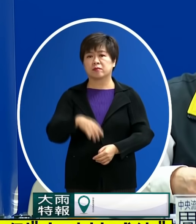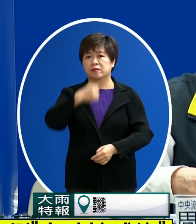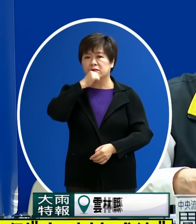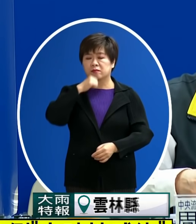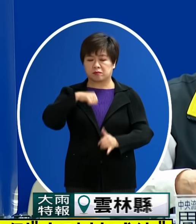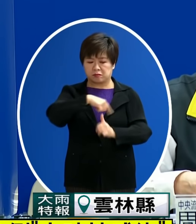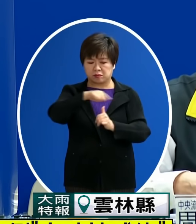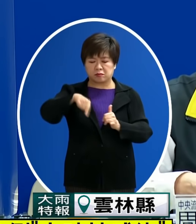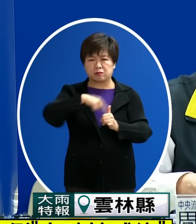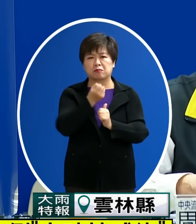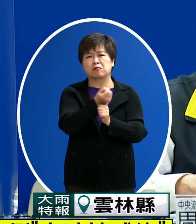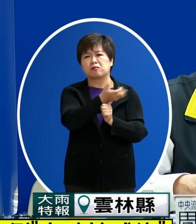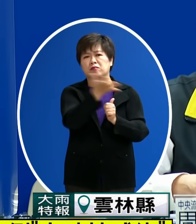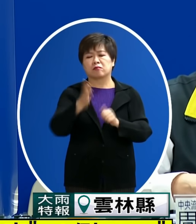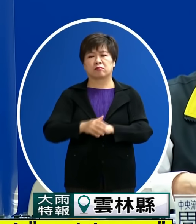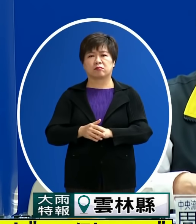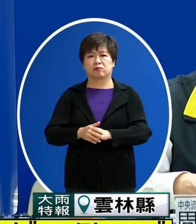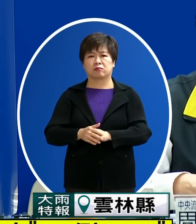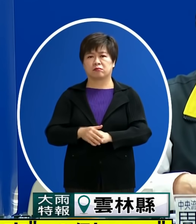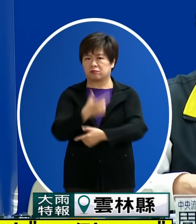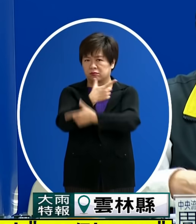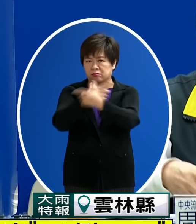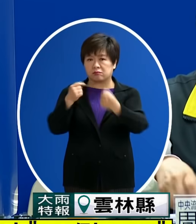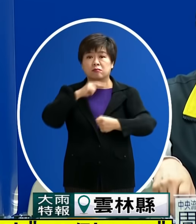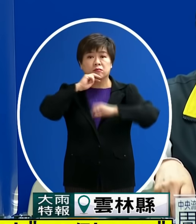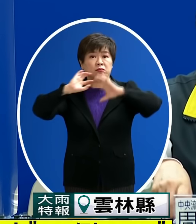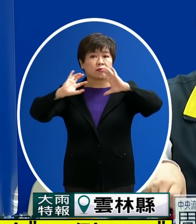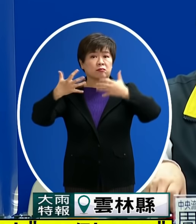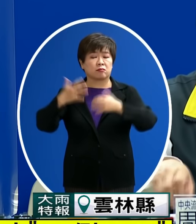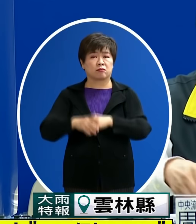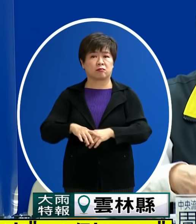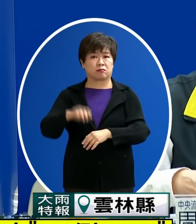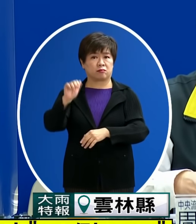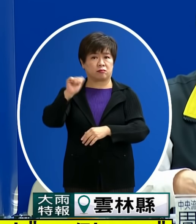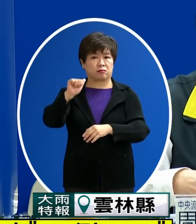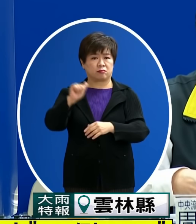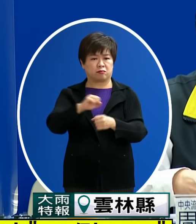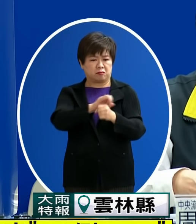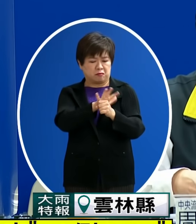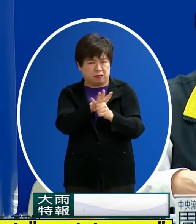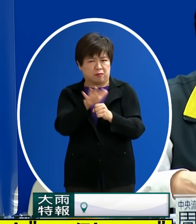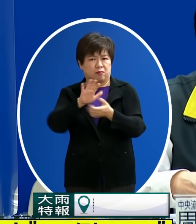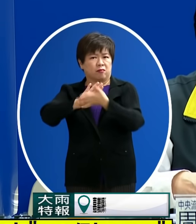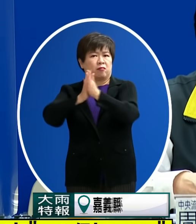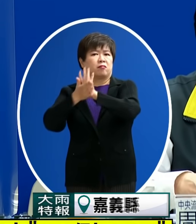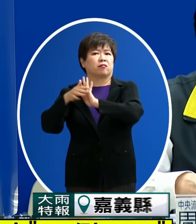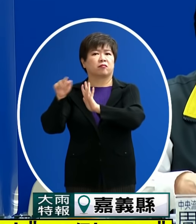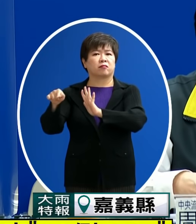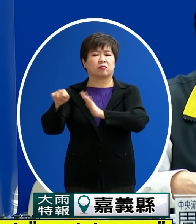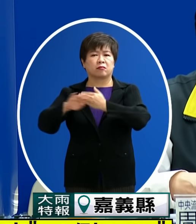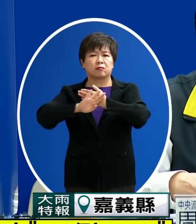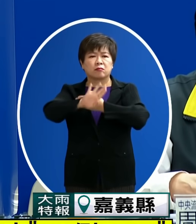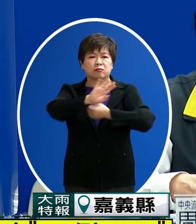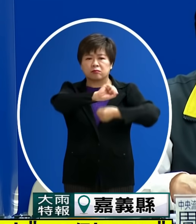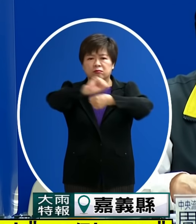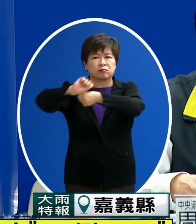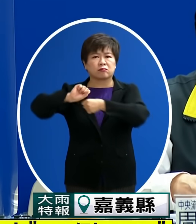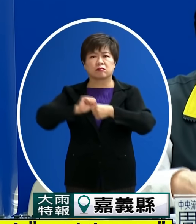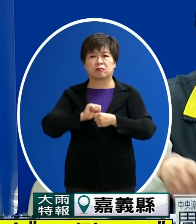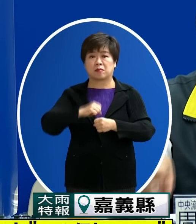的基因定序，都是阿法的病毒株。 好，另外疫苗涵盖率的部分呢，现在是已经来到